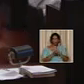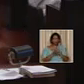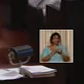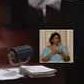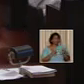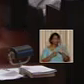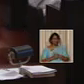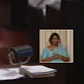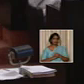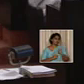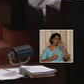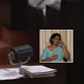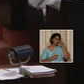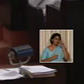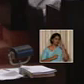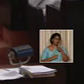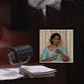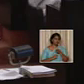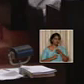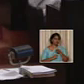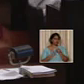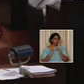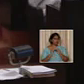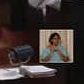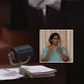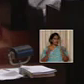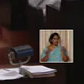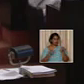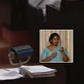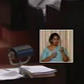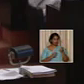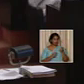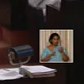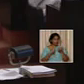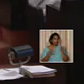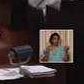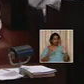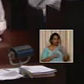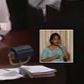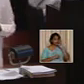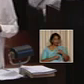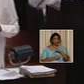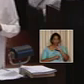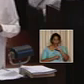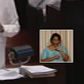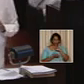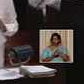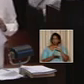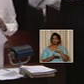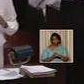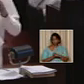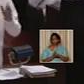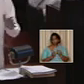පැවැත්වීම මං හිතනවා ඒක සුදුසු ක්‍රියාවක් නෙවෙයි. ඒ නිසා ඇත්ත වශයෙන්ම අධිකරණය අපි පීඩනයකට ලක්